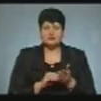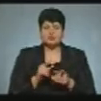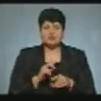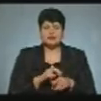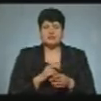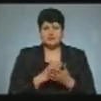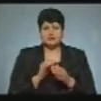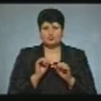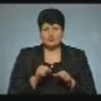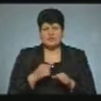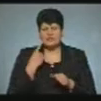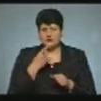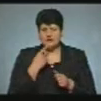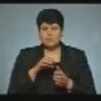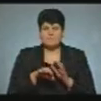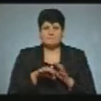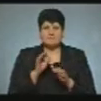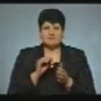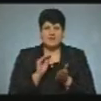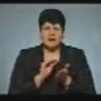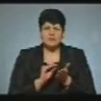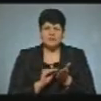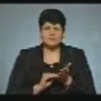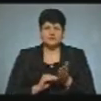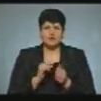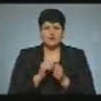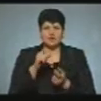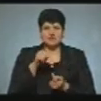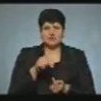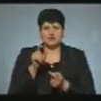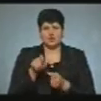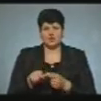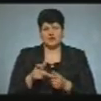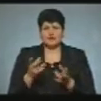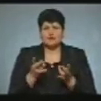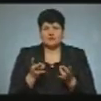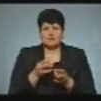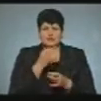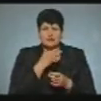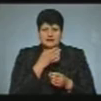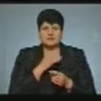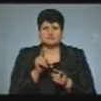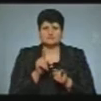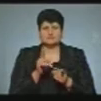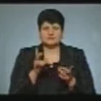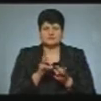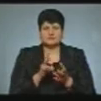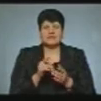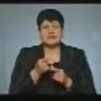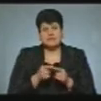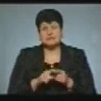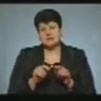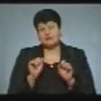мають можливість індивідуально підбирати до кожної людини необхідний лікарський засіб, необхідні інгредієнти. І цим